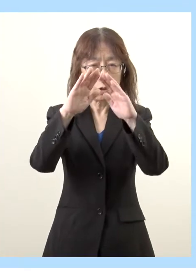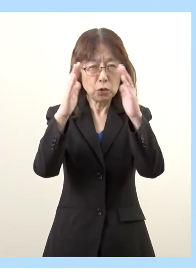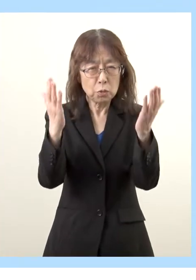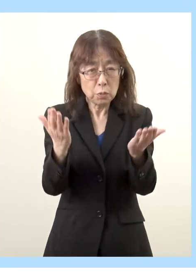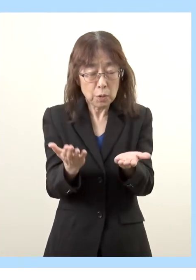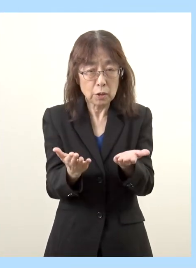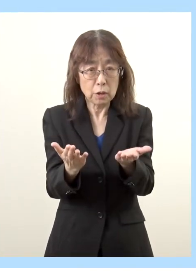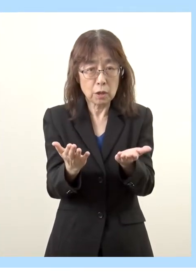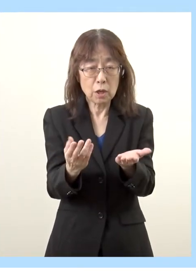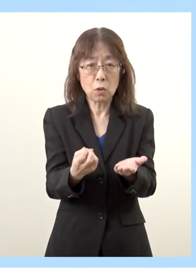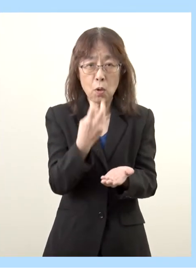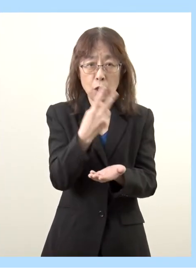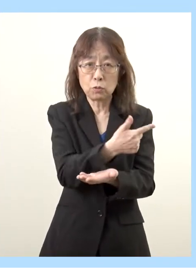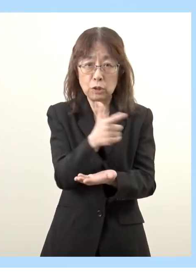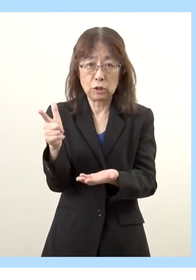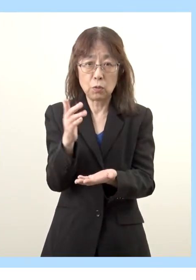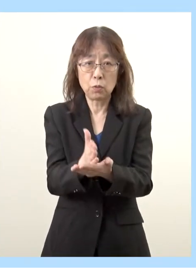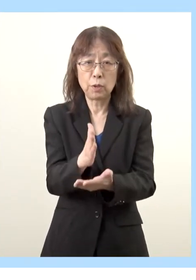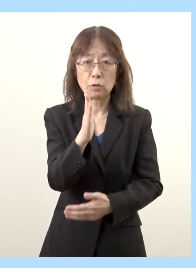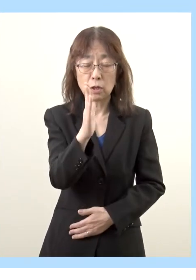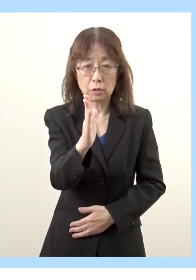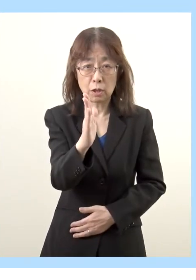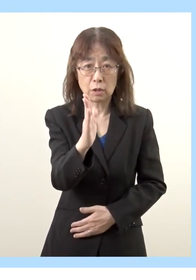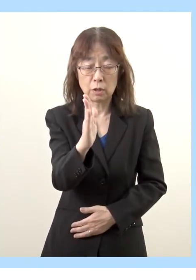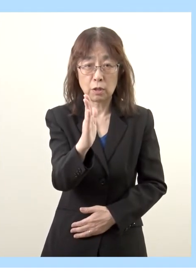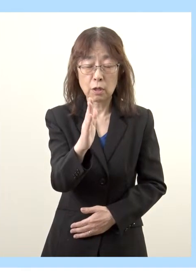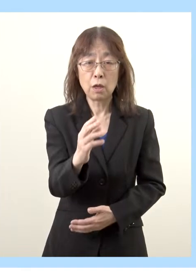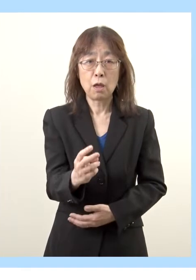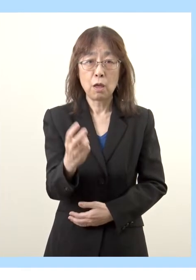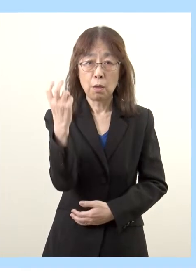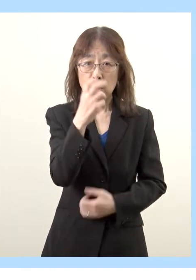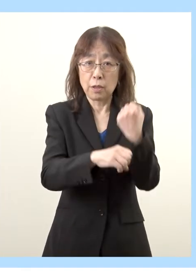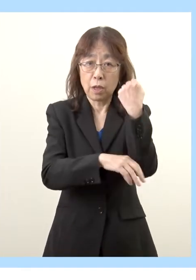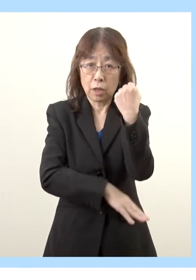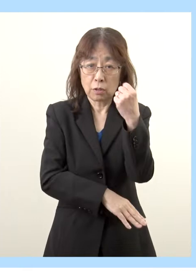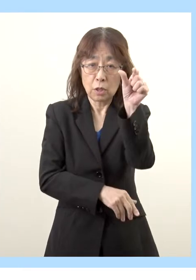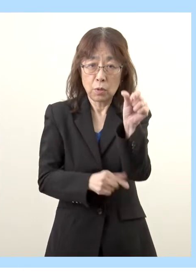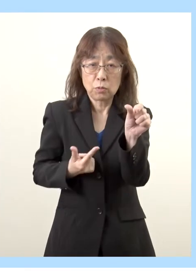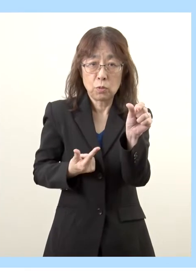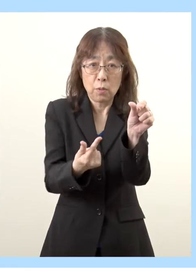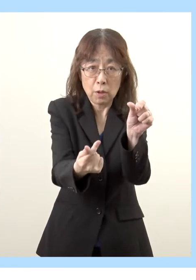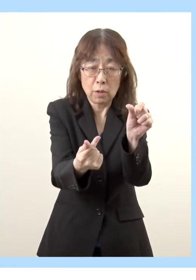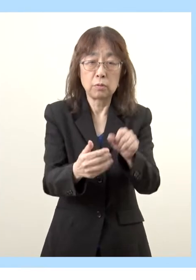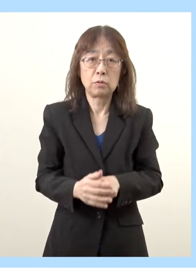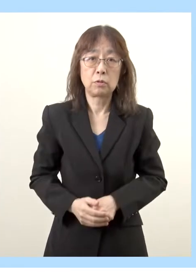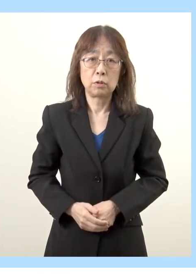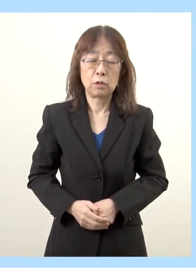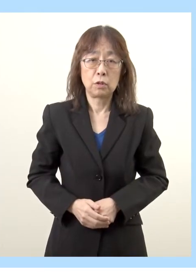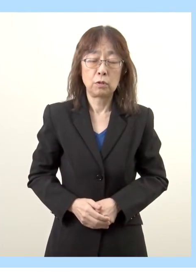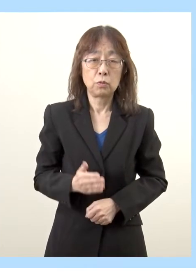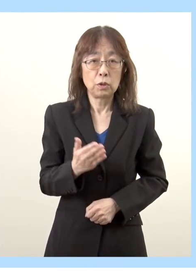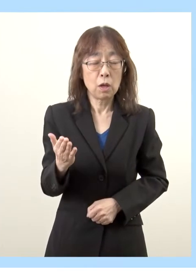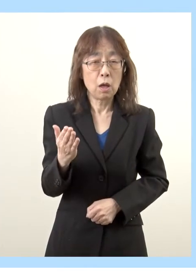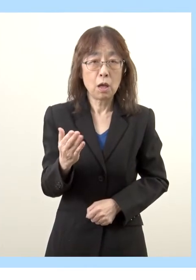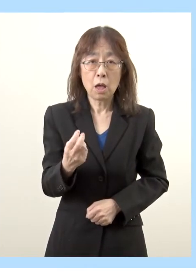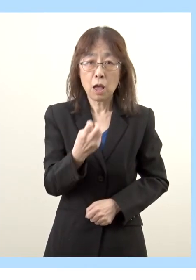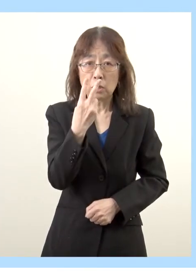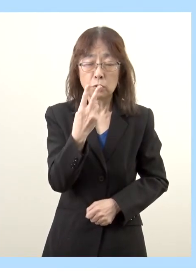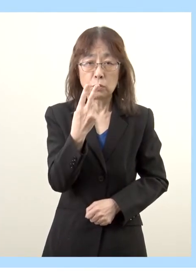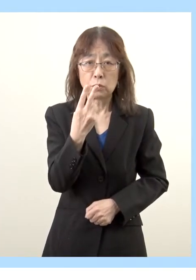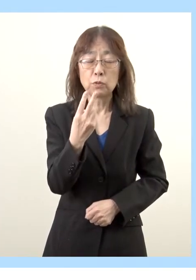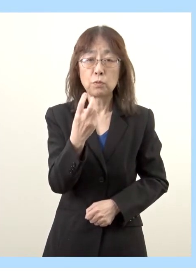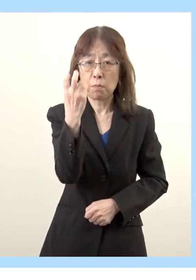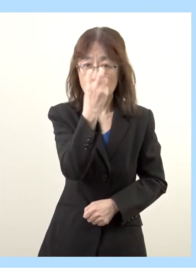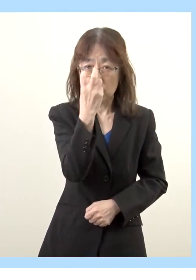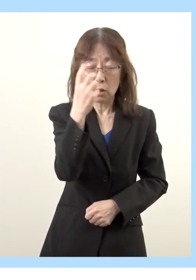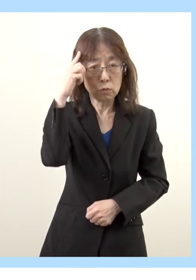最初にすべてのガス機器を止めてください。メーターガス栓は閉めないでください。次